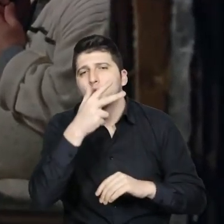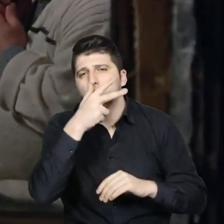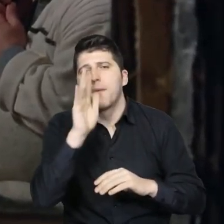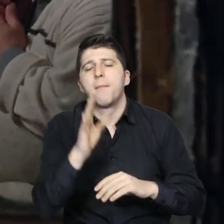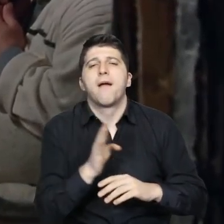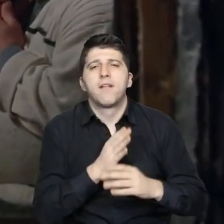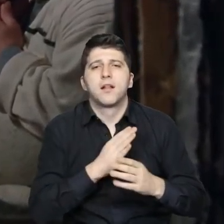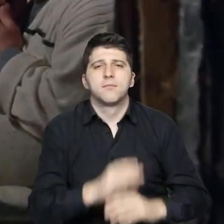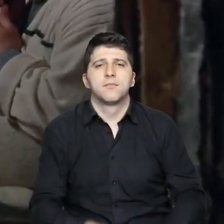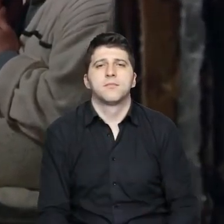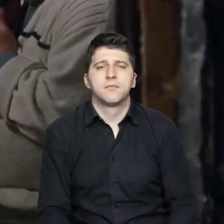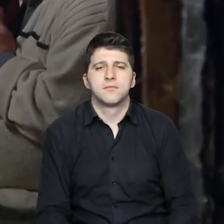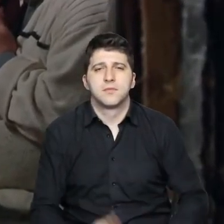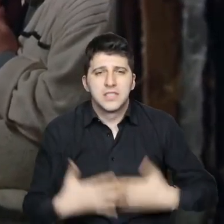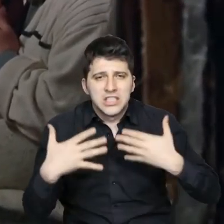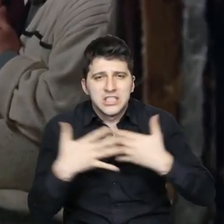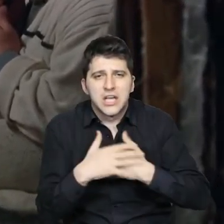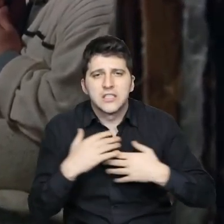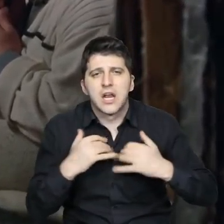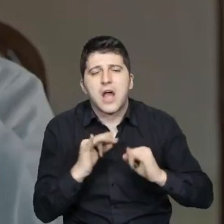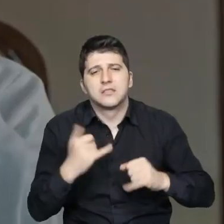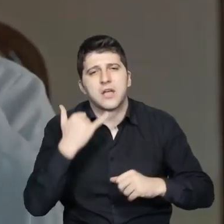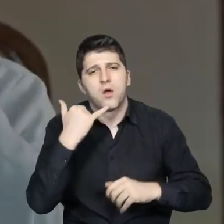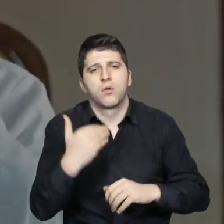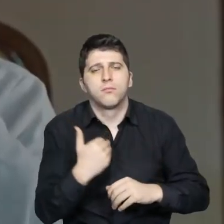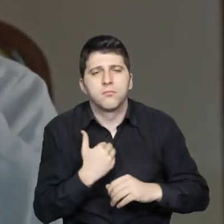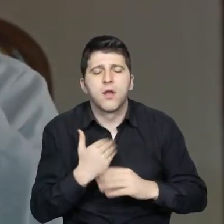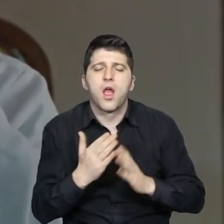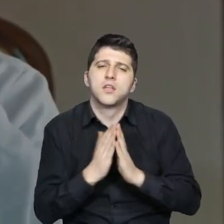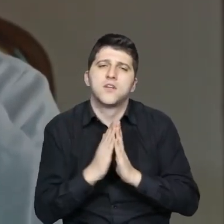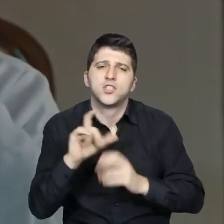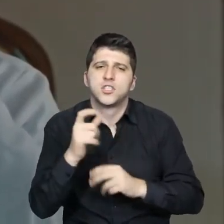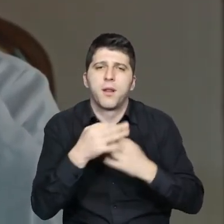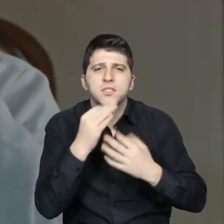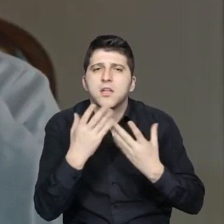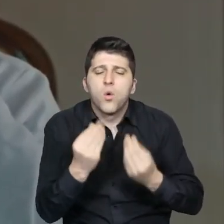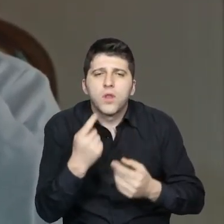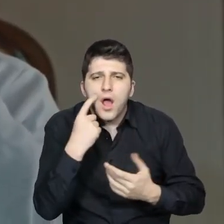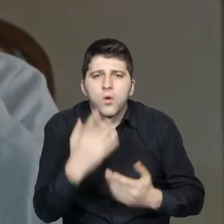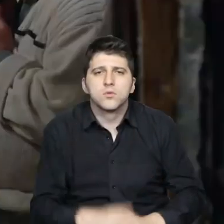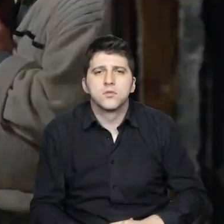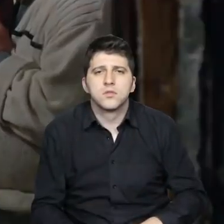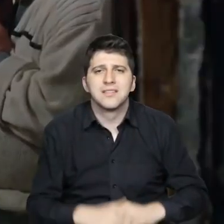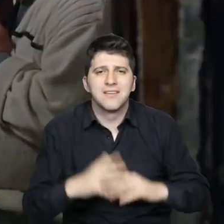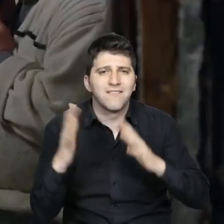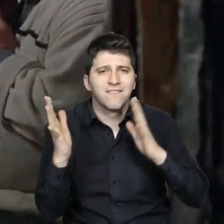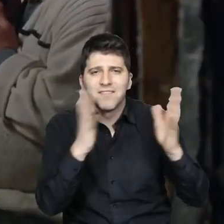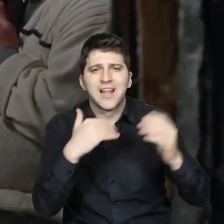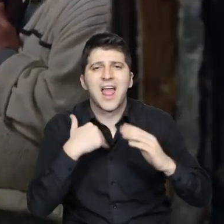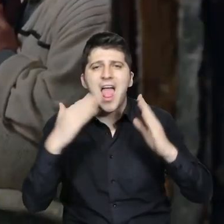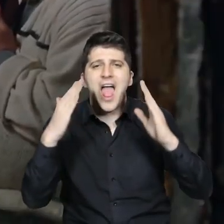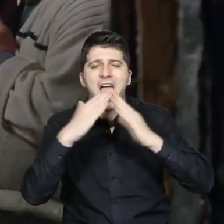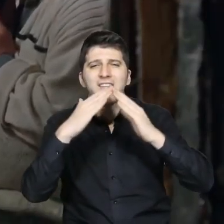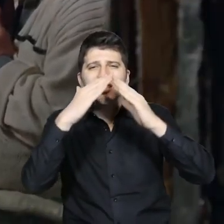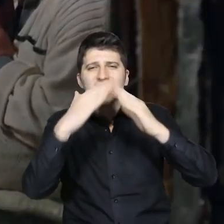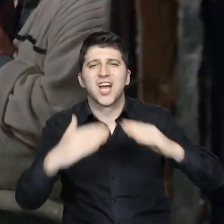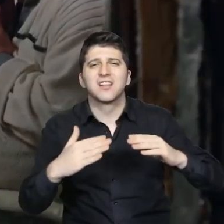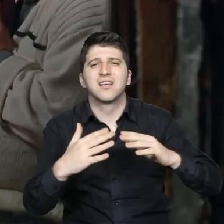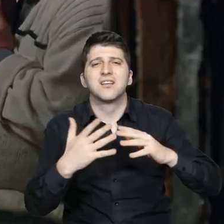bakma evladım. Gecenin bu saatinde rahatsız ediyorum. Estağfurullah Cemil amca, hayrola? Fırtınada bizim evin çatısı